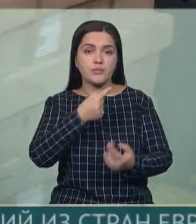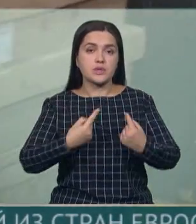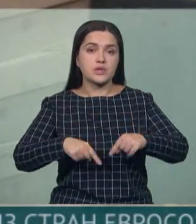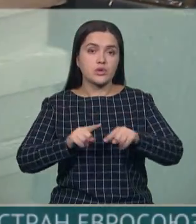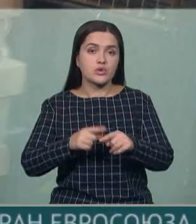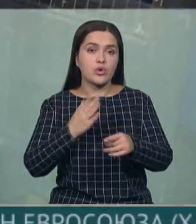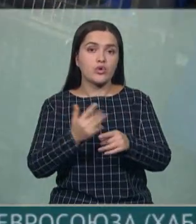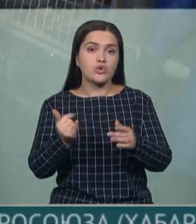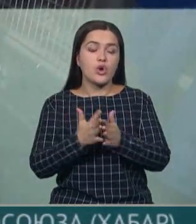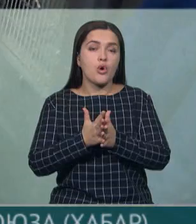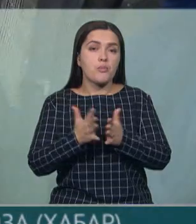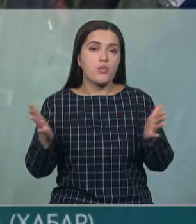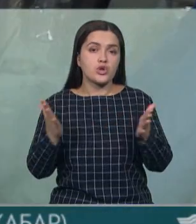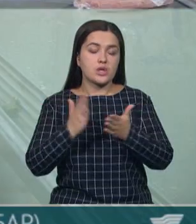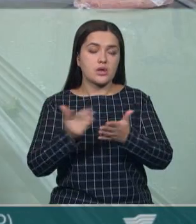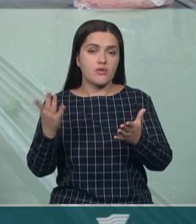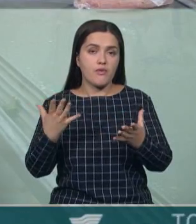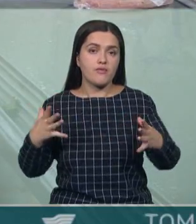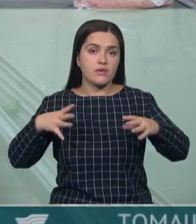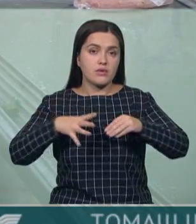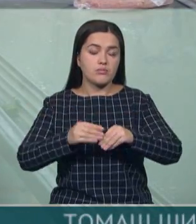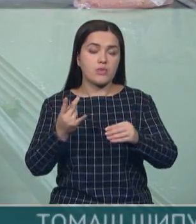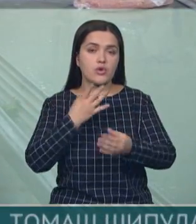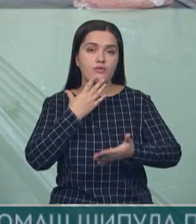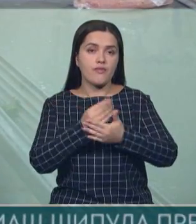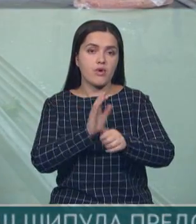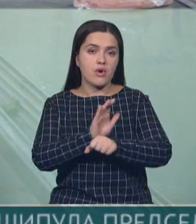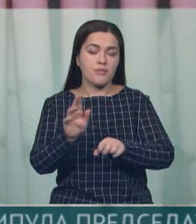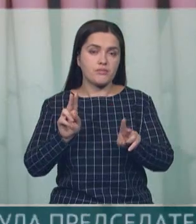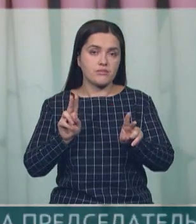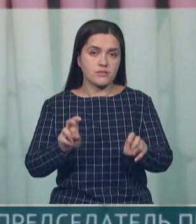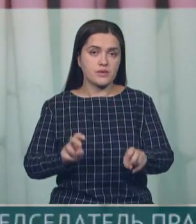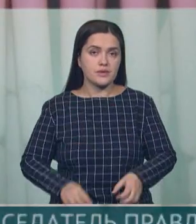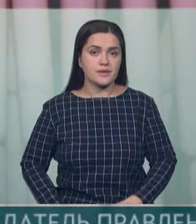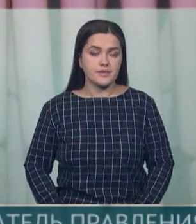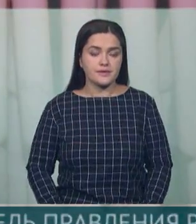Евразийского экономического союза все в большей степени становится трендом евразийской интеграции.